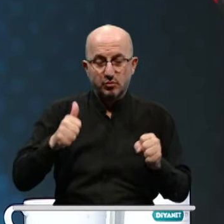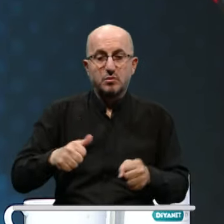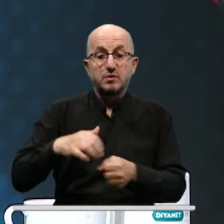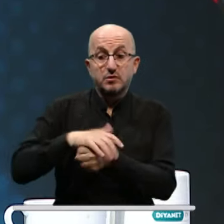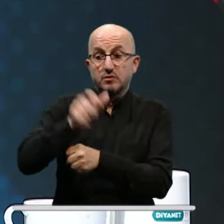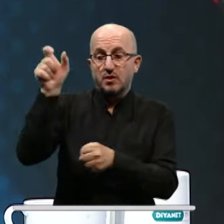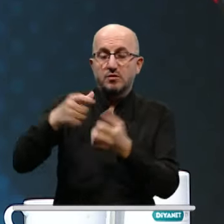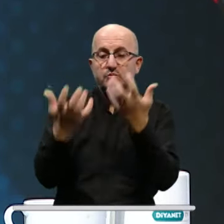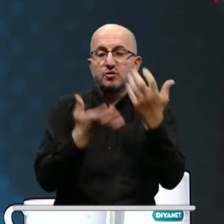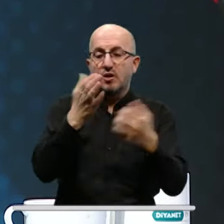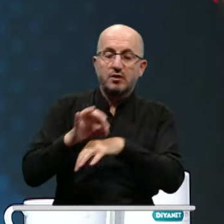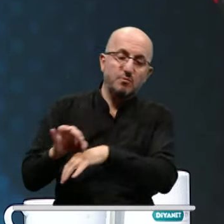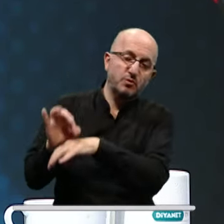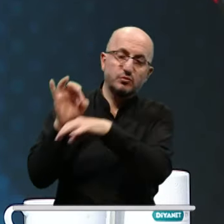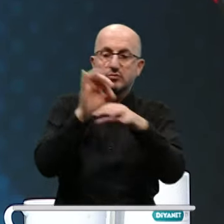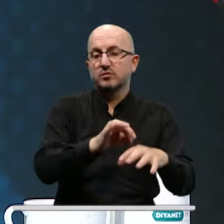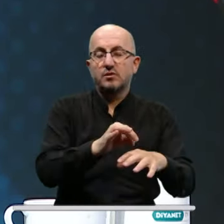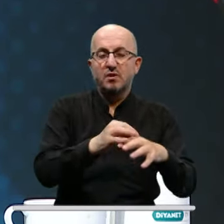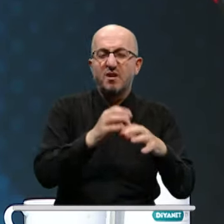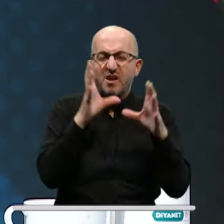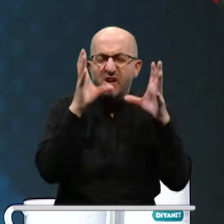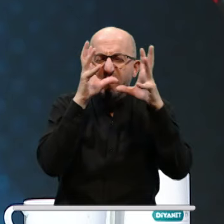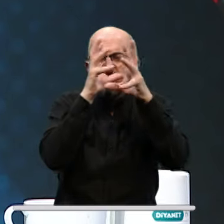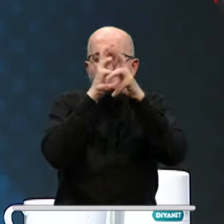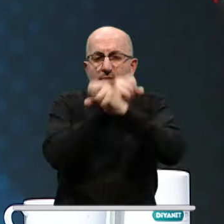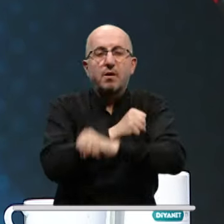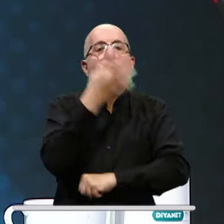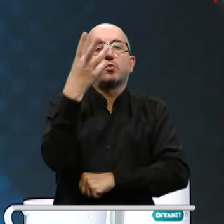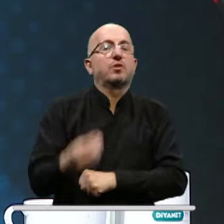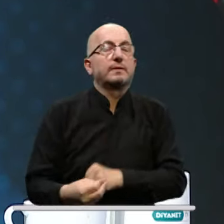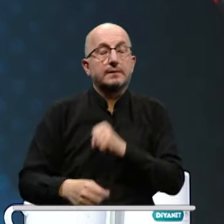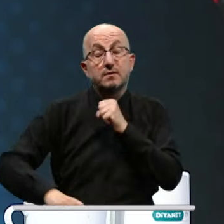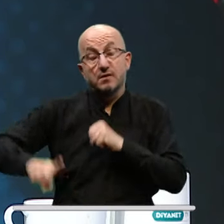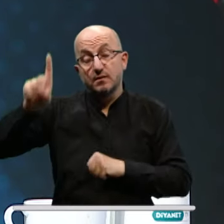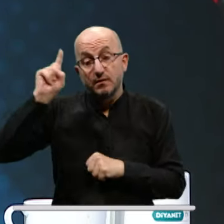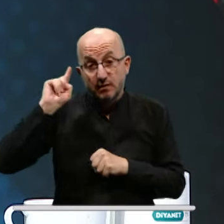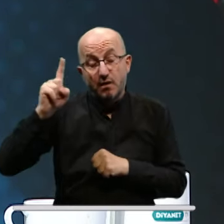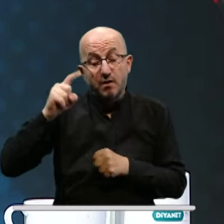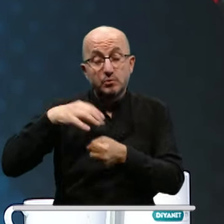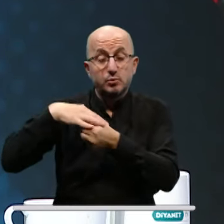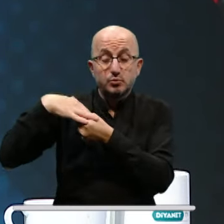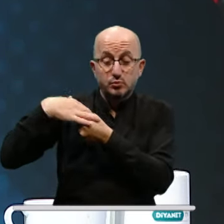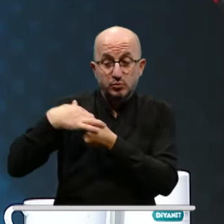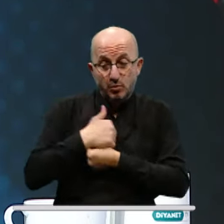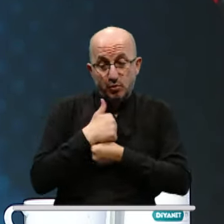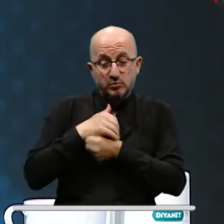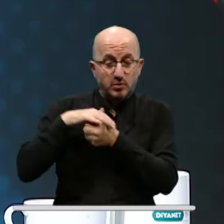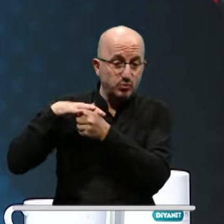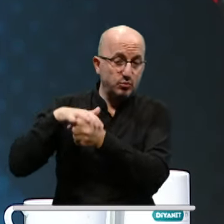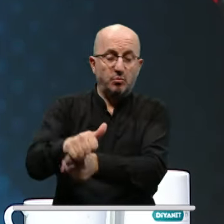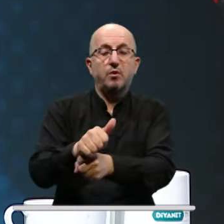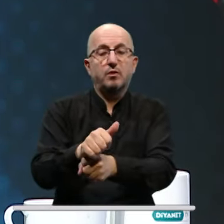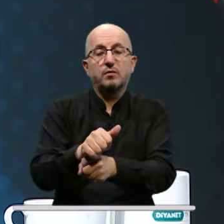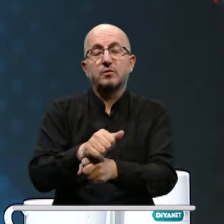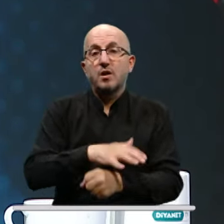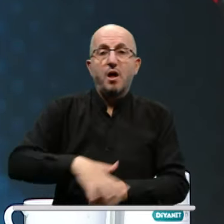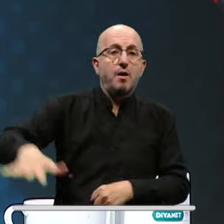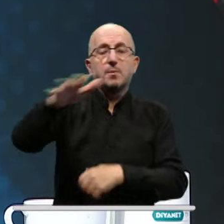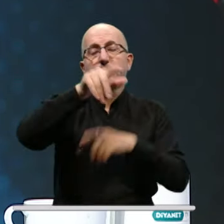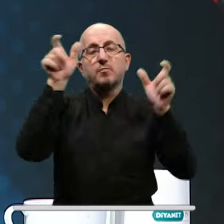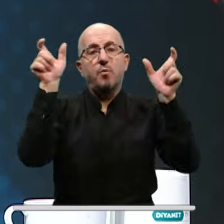sevk eden zifiri karanlıklar olacaktır. Cenab-ı Allah zulme uğramaktan ve zulmetmekten cemiyi